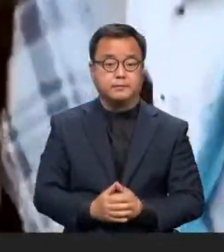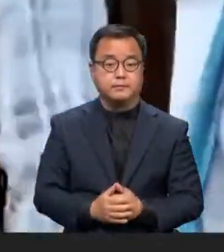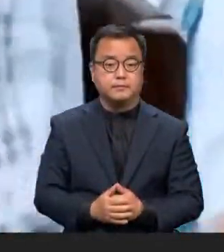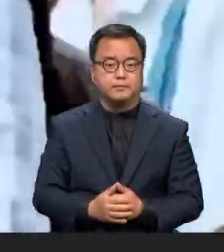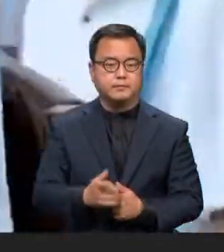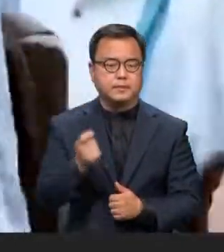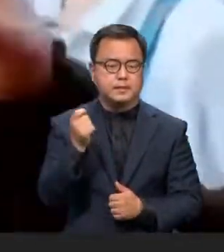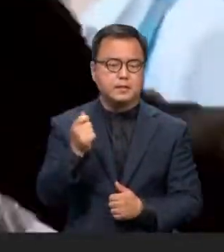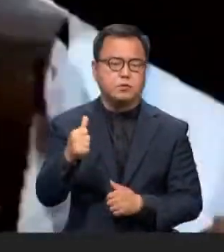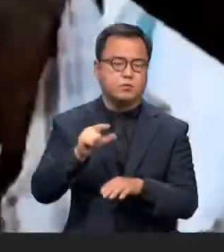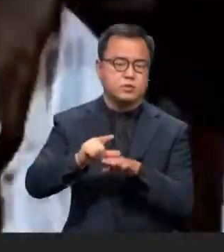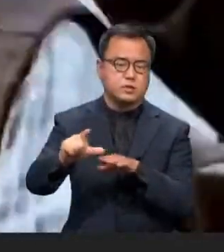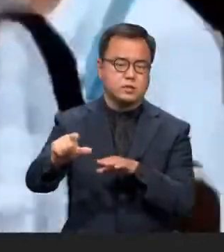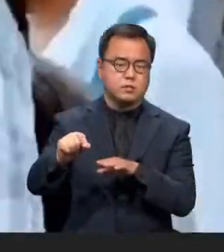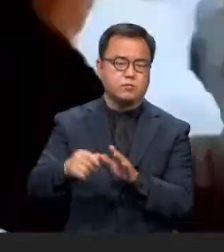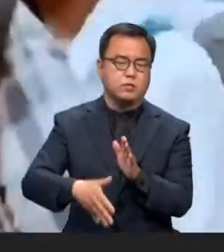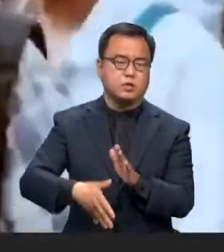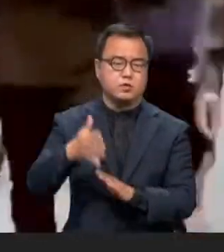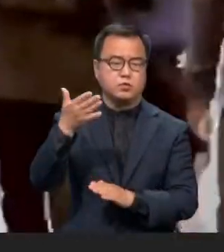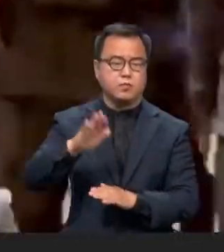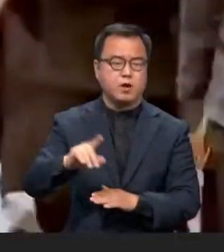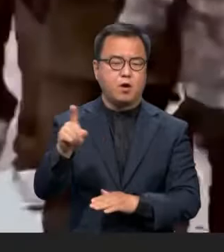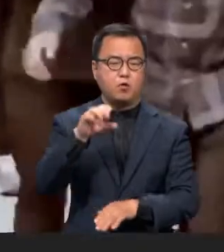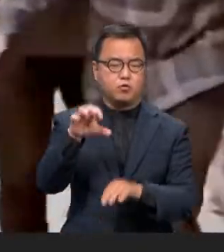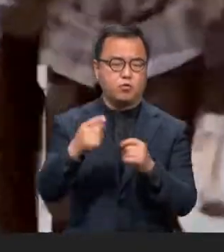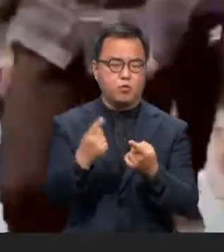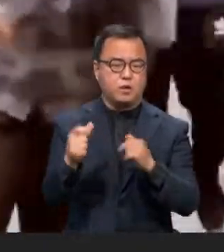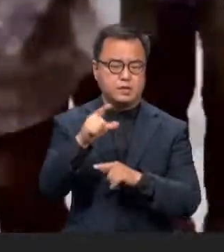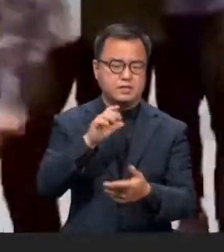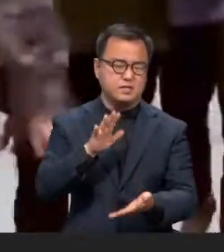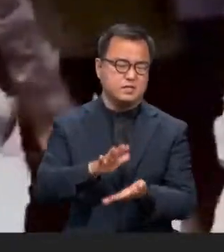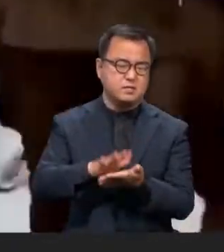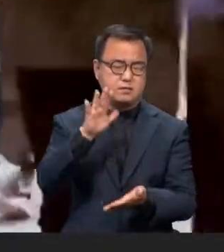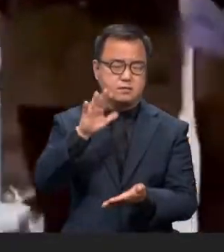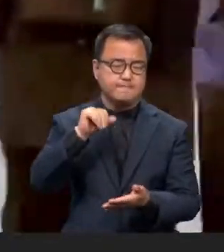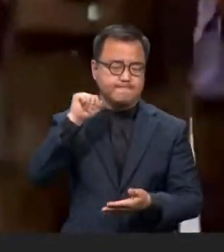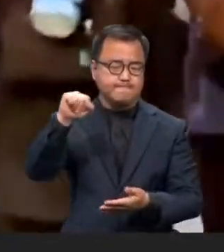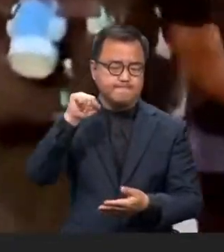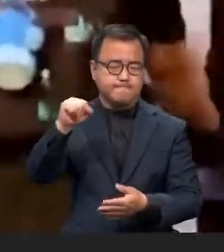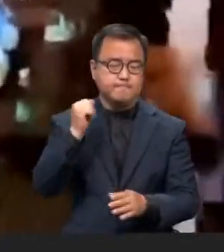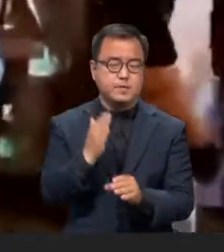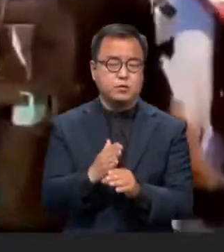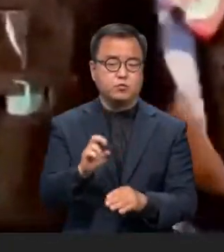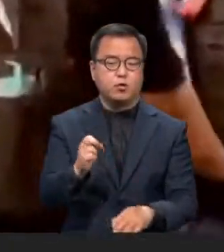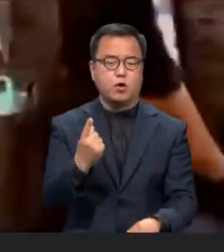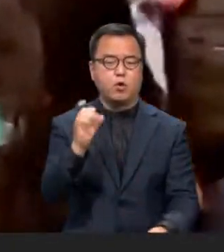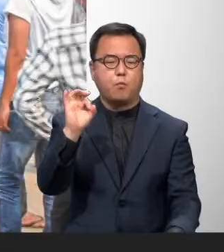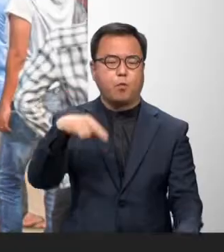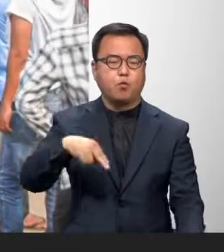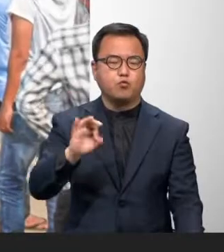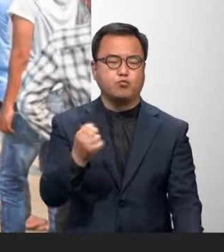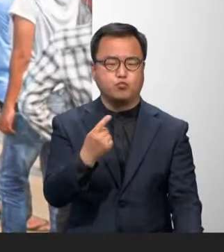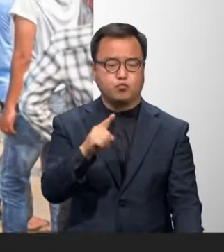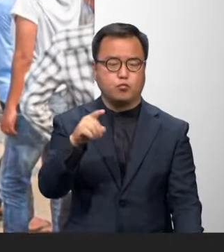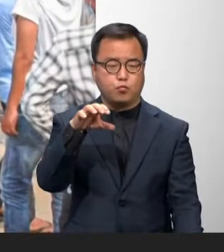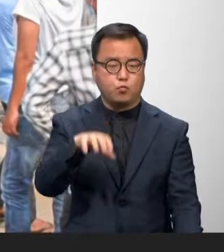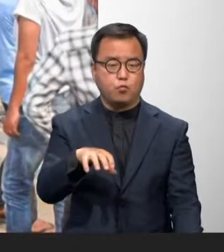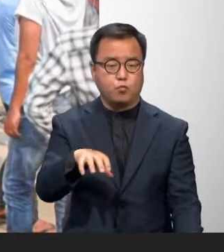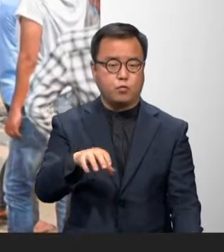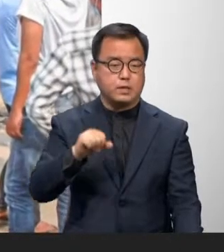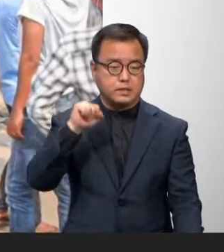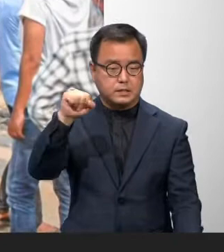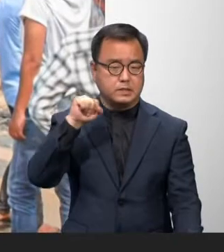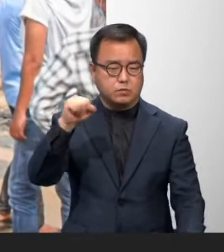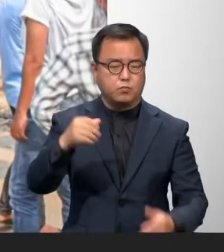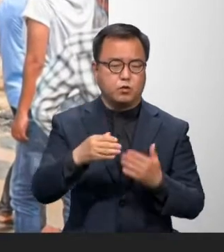작고 외진 농촌 도시지만 어느 곳보다 뜨거운 열기로 저항을 이어가는 몽유화 지역. 이곳의 시위를 주도했던